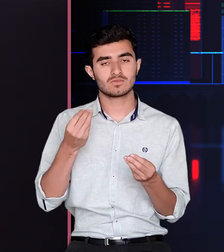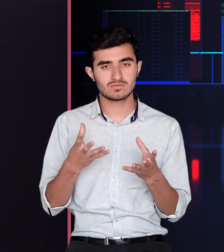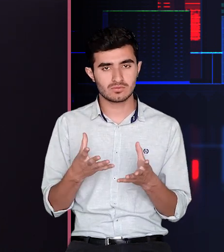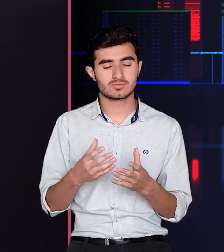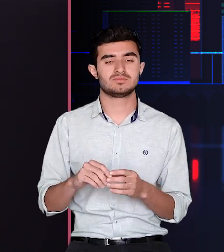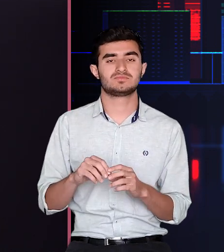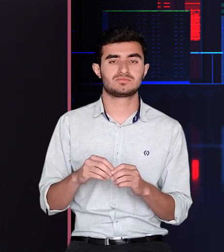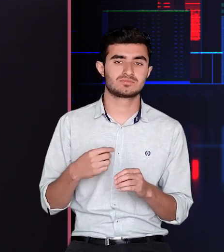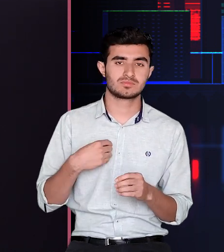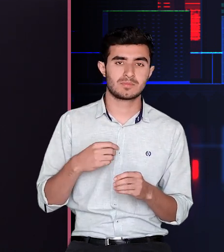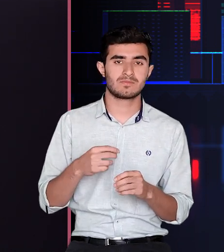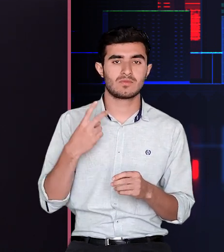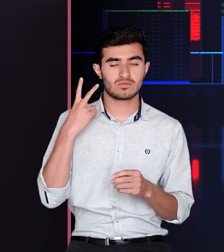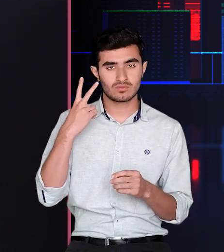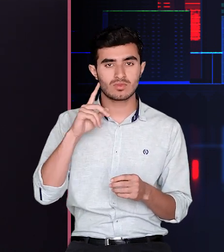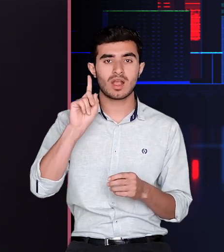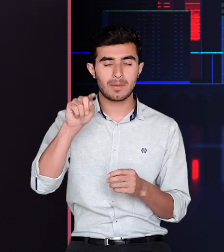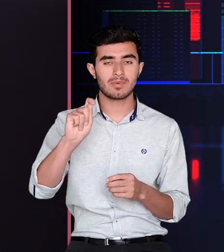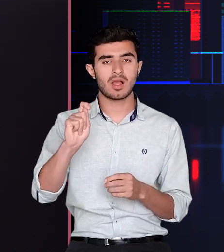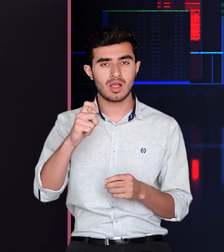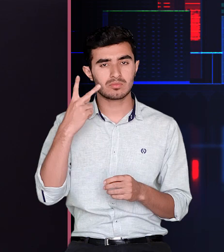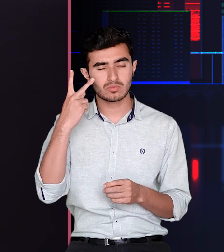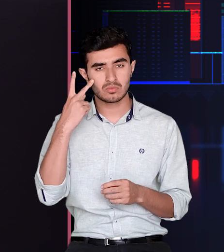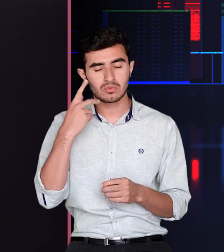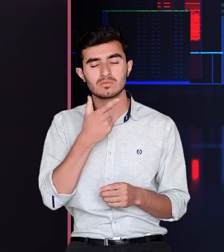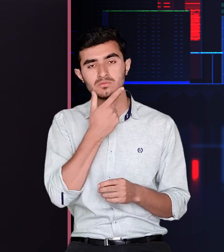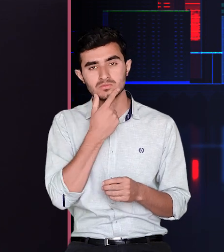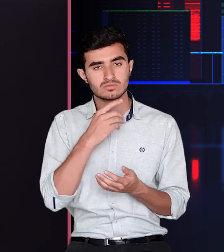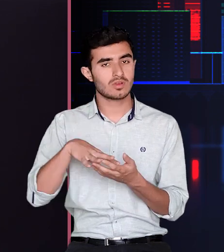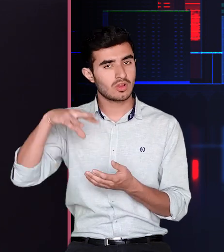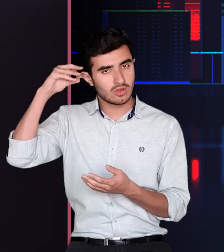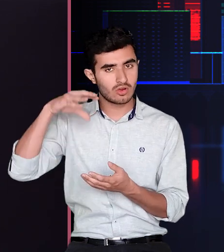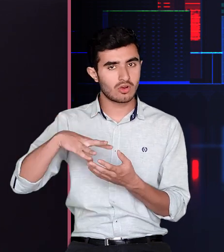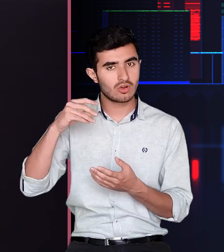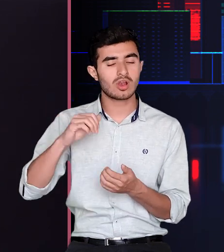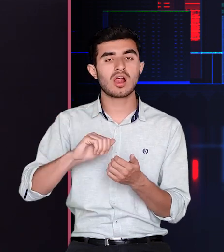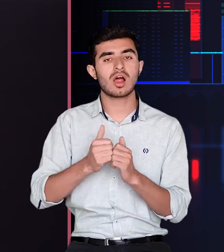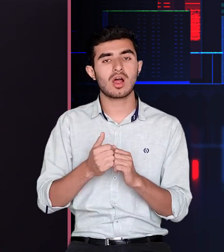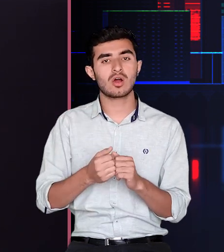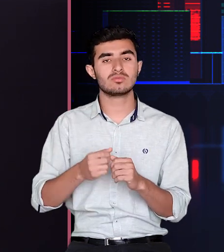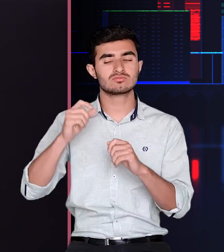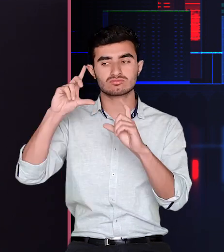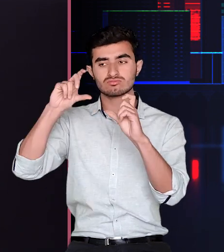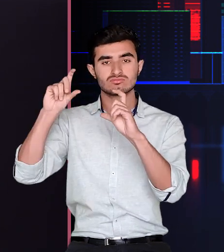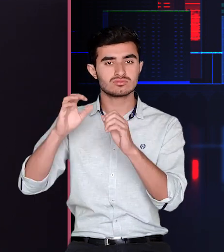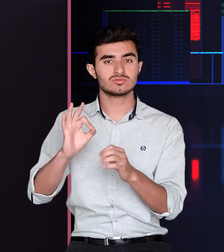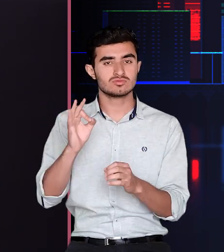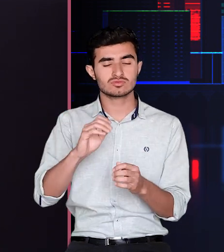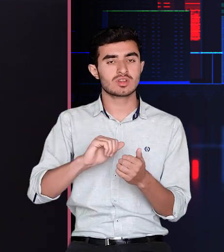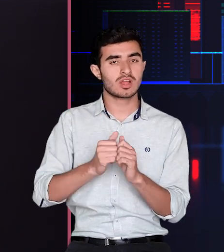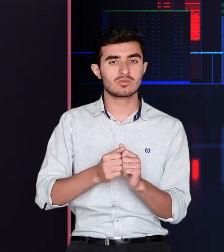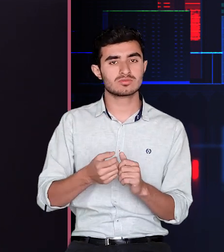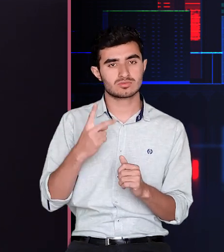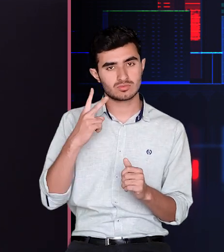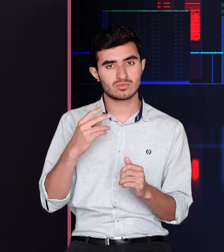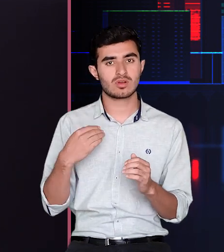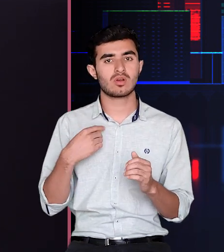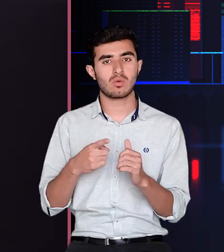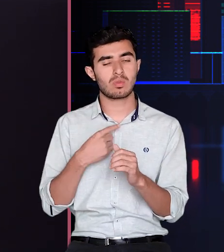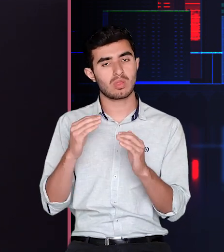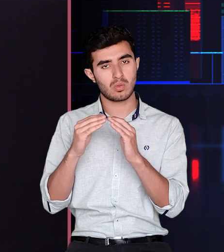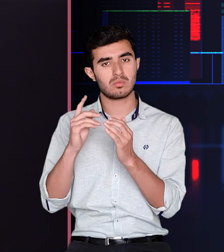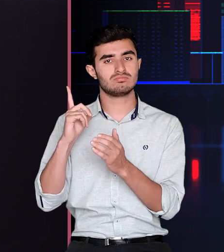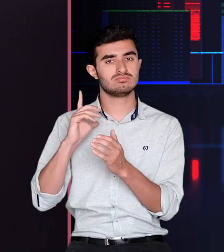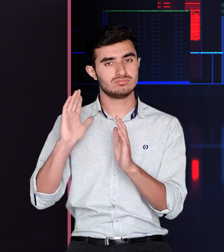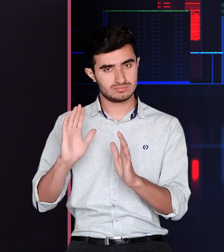to astrophotograph from my home. So उसके बाद फिर मैंने अपनी जो टेलीस्कोप थी उसके